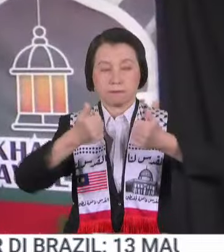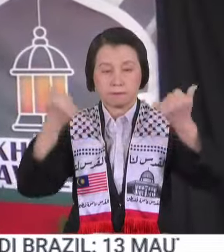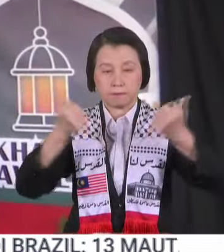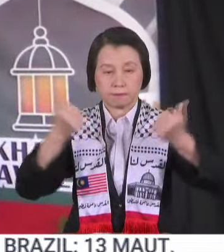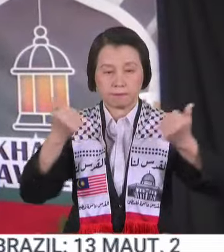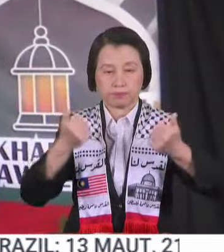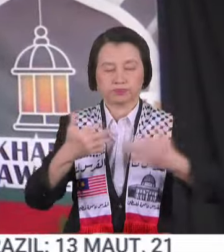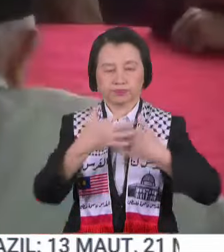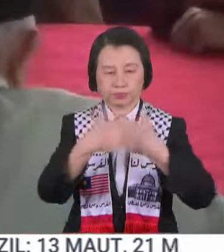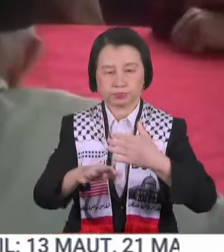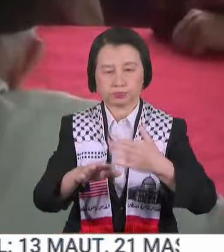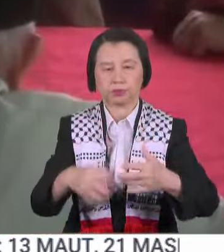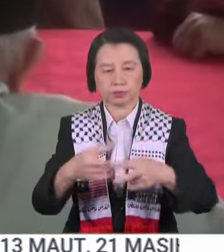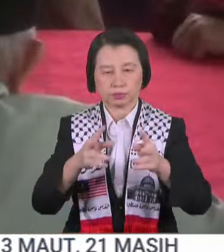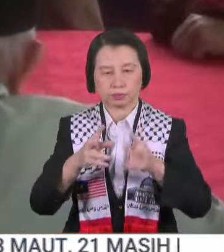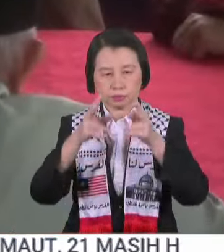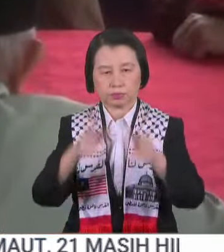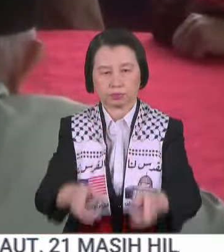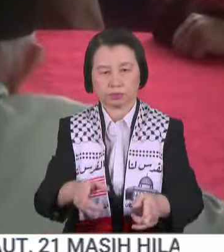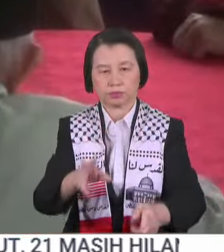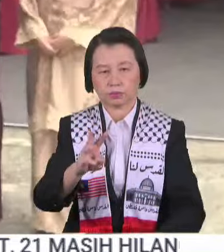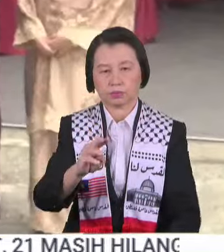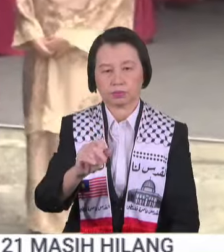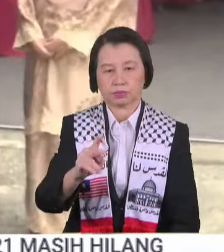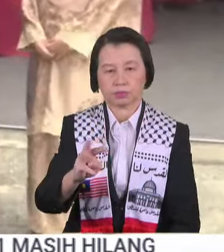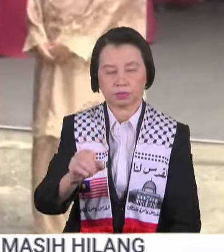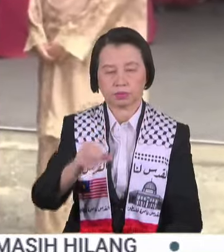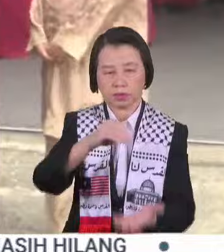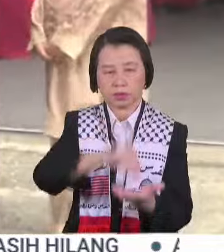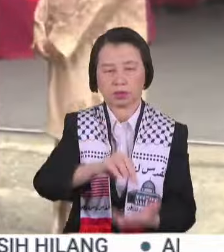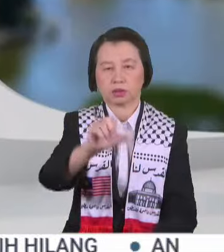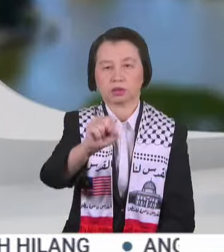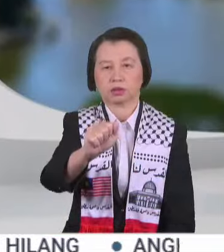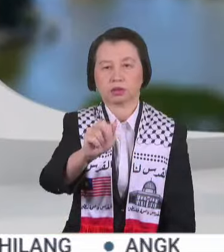IPIP seterusnya merasmikan Makwa di Sarike.